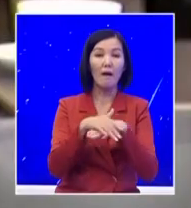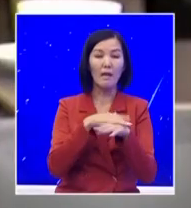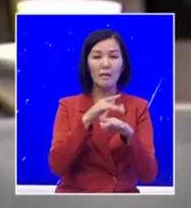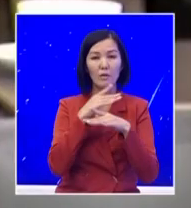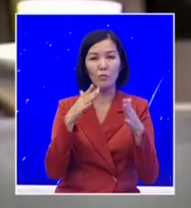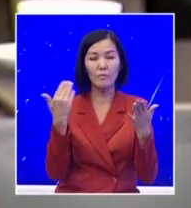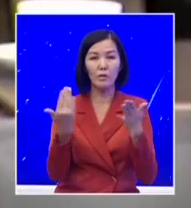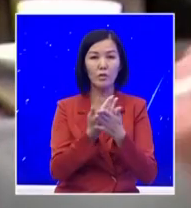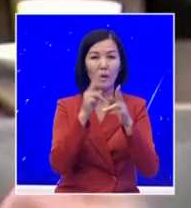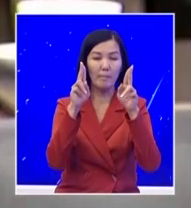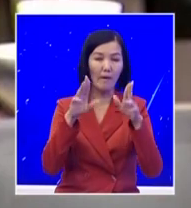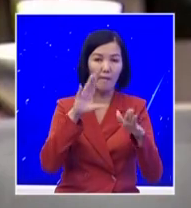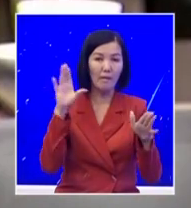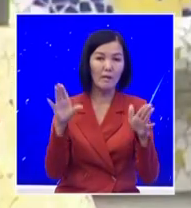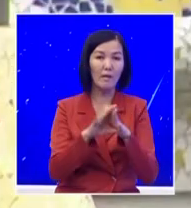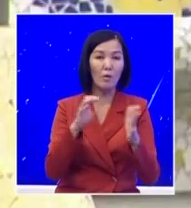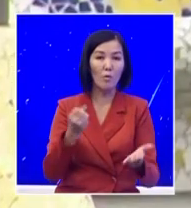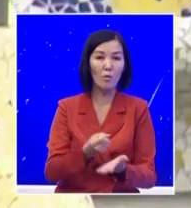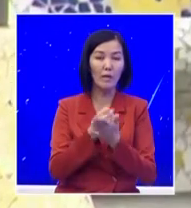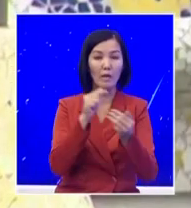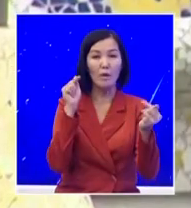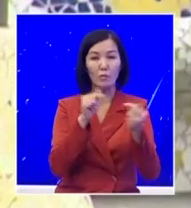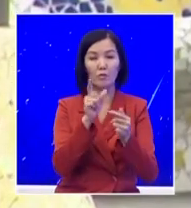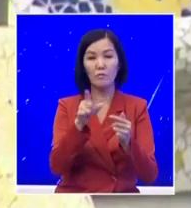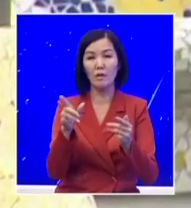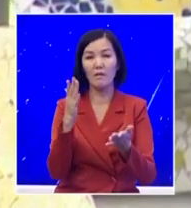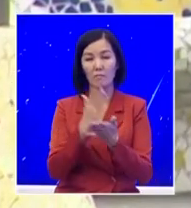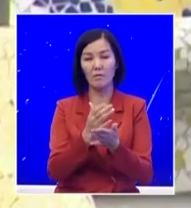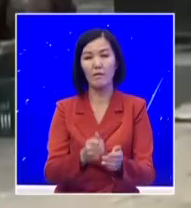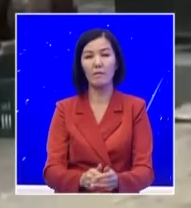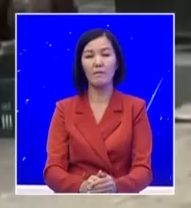бөлігі жаңа тәртіпті қолдады. Алайда қарсылық білдіргендер де аз емес.